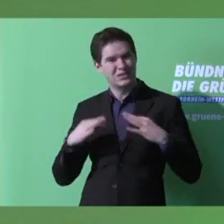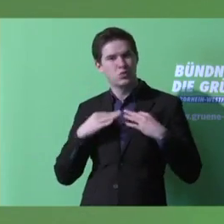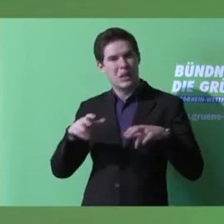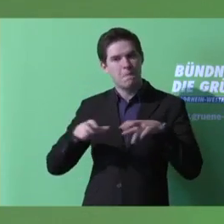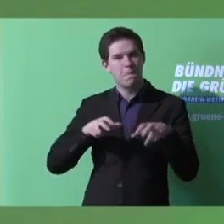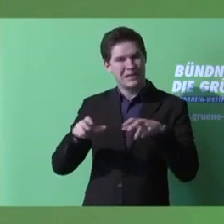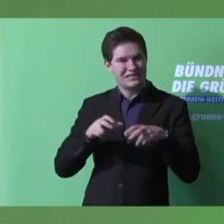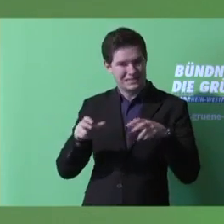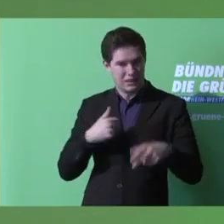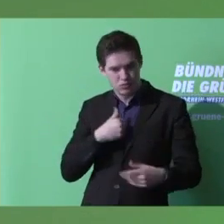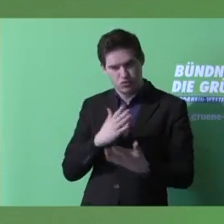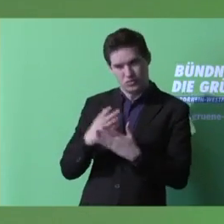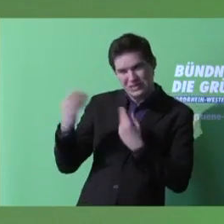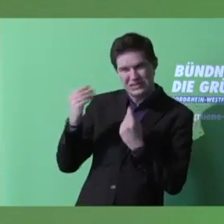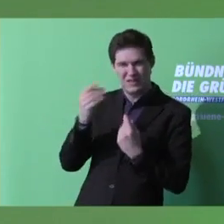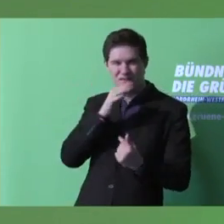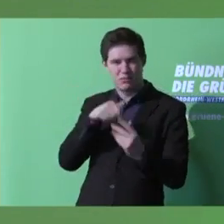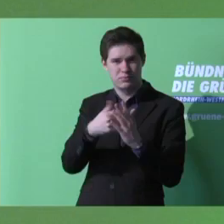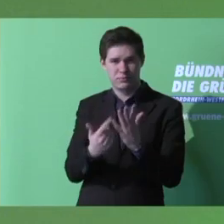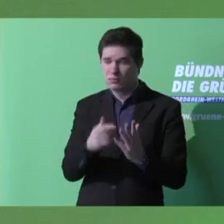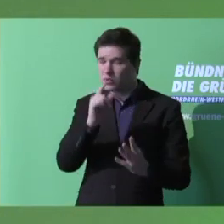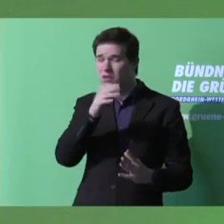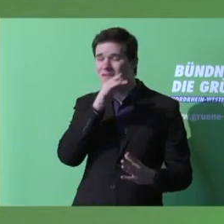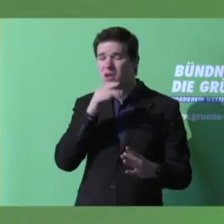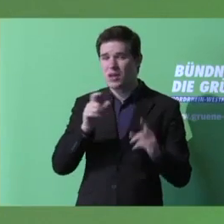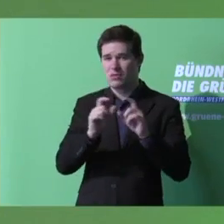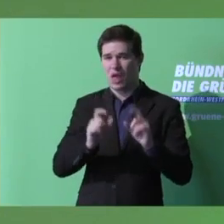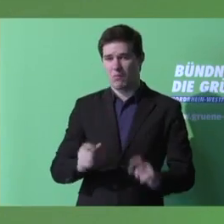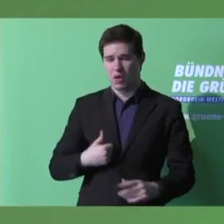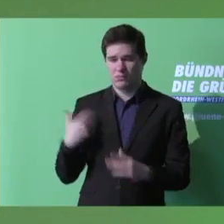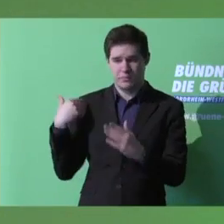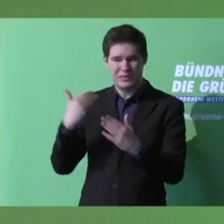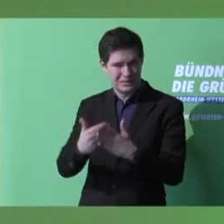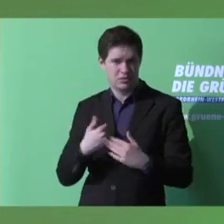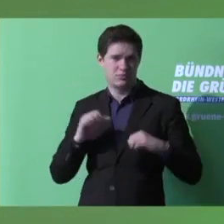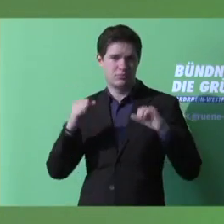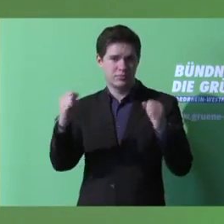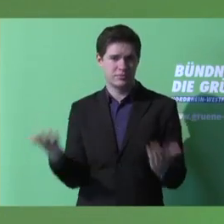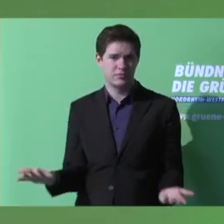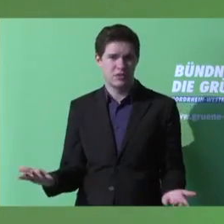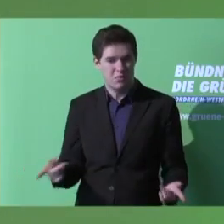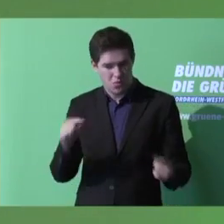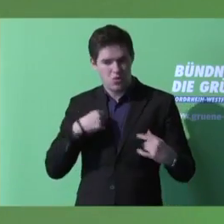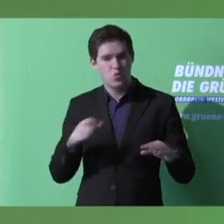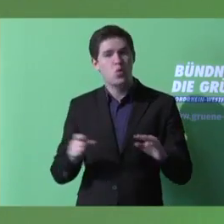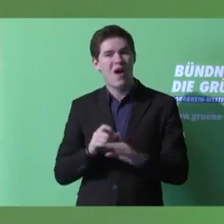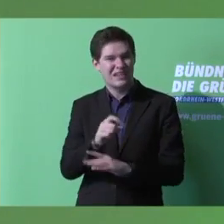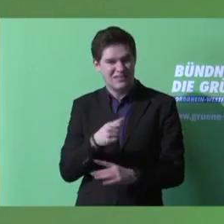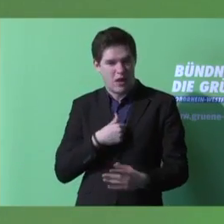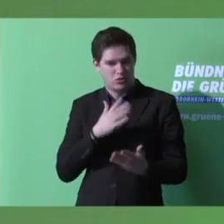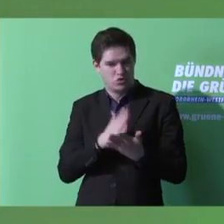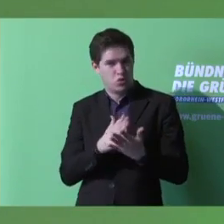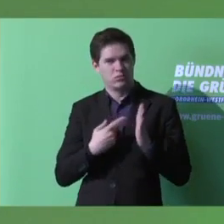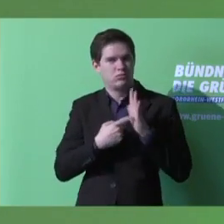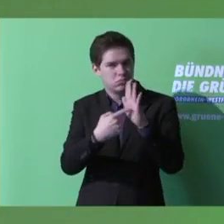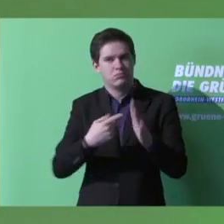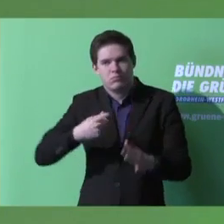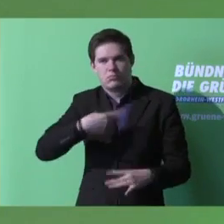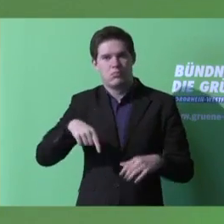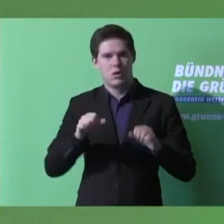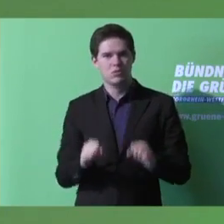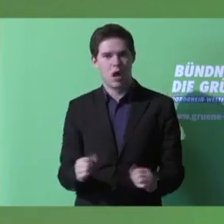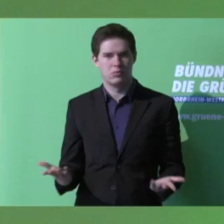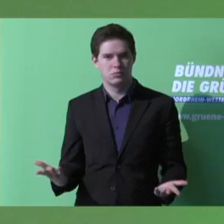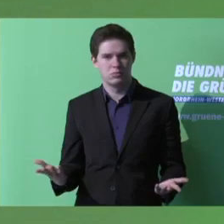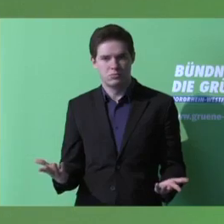Barbara Steffens und vieles mehr. Wir haben in Nordrhein-Westfalen gezeigt und können das in diesem Wahlkampf auch sehr selbstbewusst mit dieser